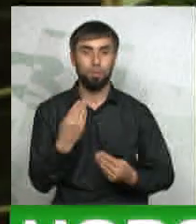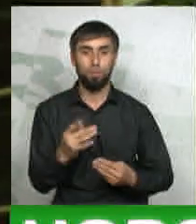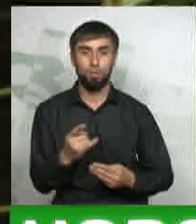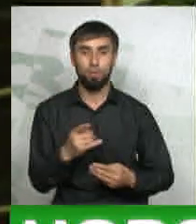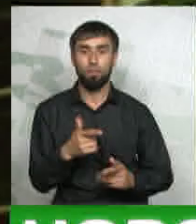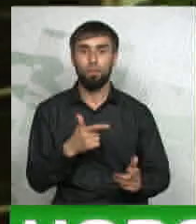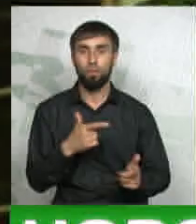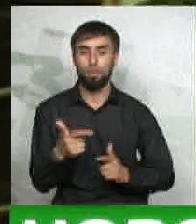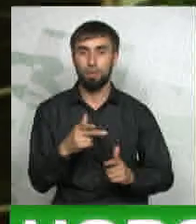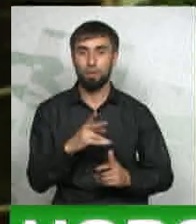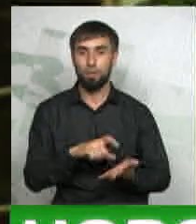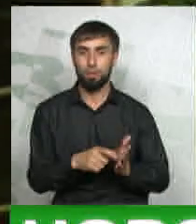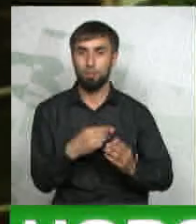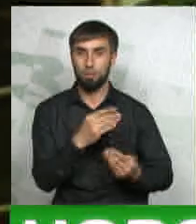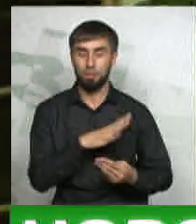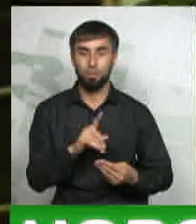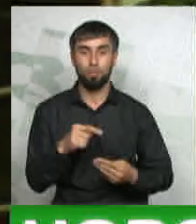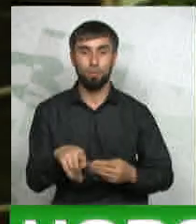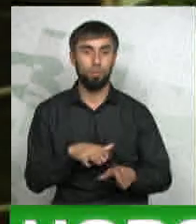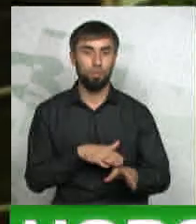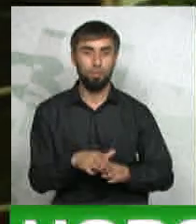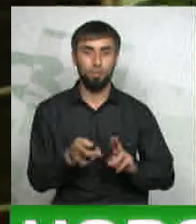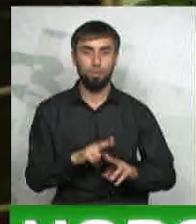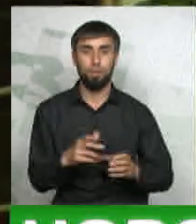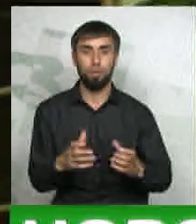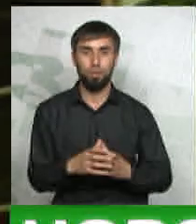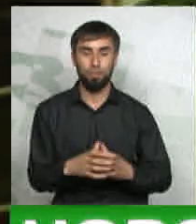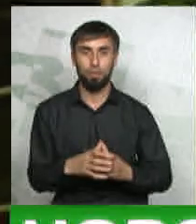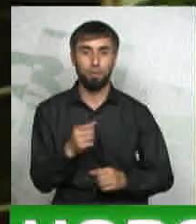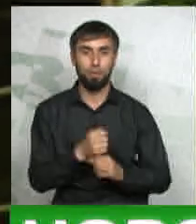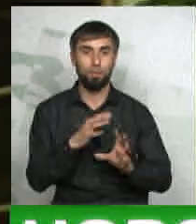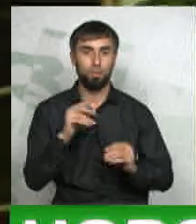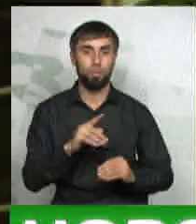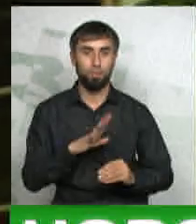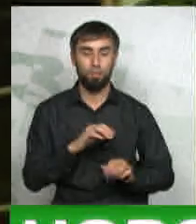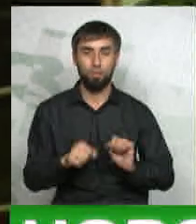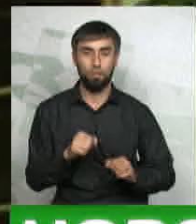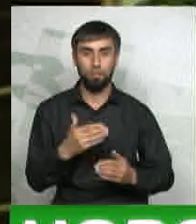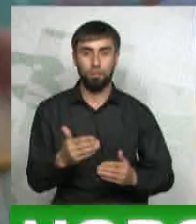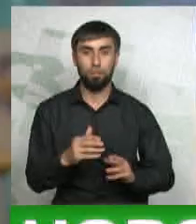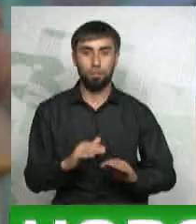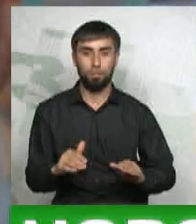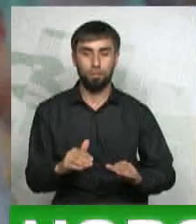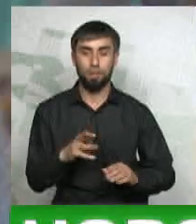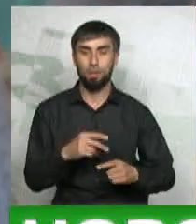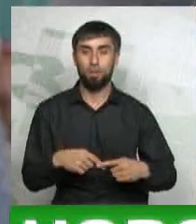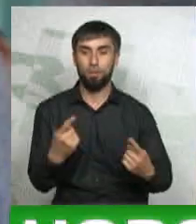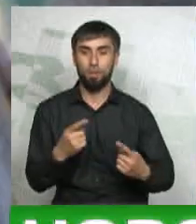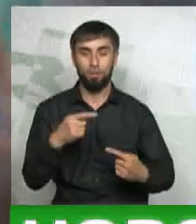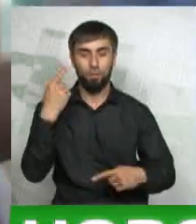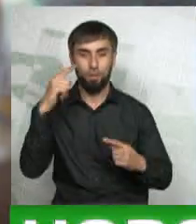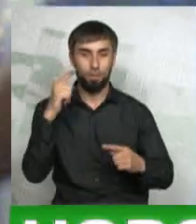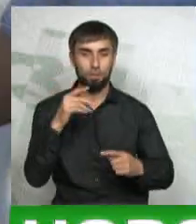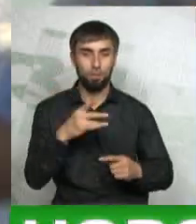ребенка в подготовительный класс, потому что здесь полностью эта группа делала все, что возможно вот с этими детьми. Для развития фантазии